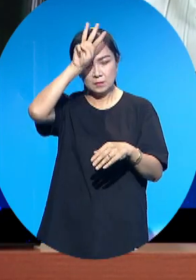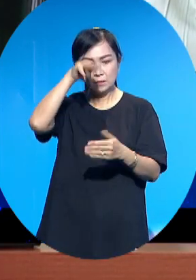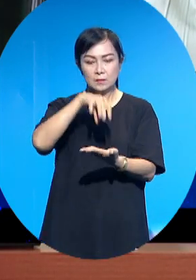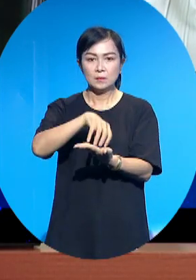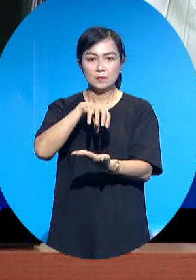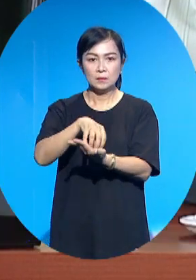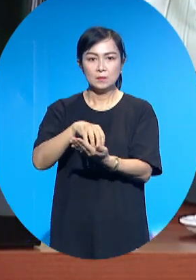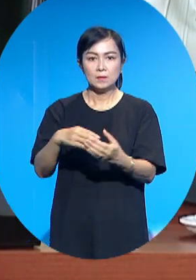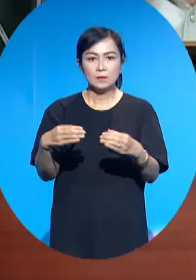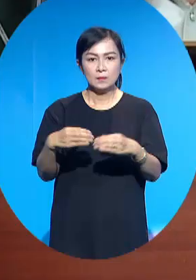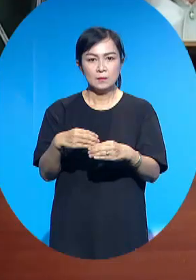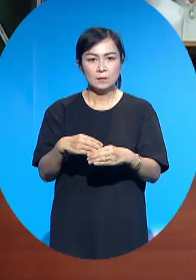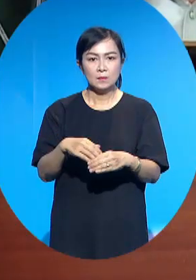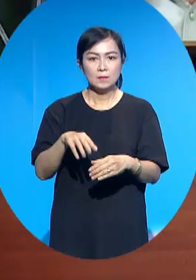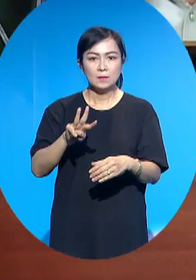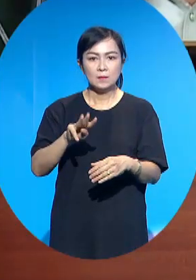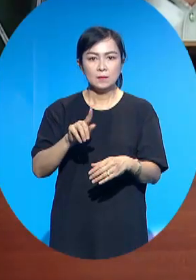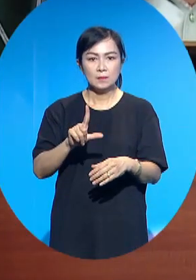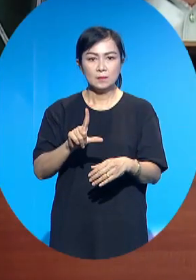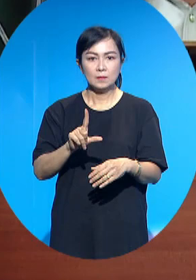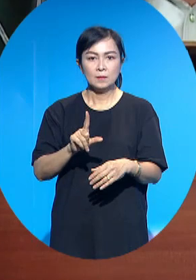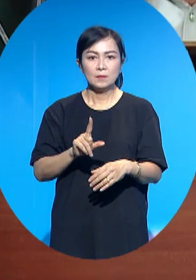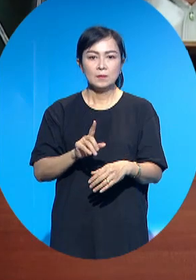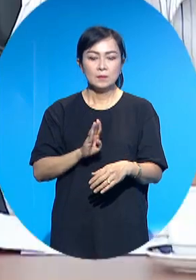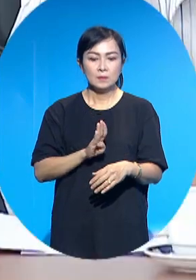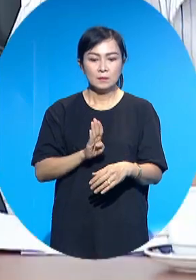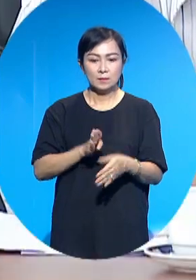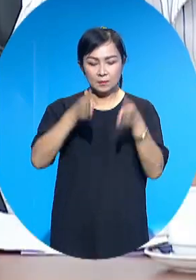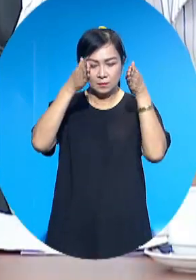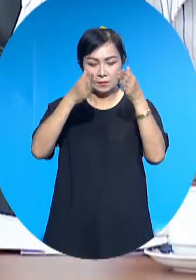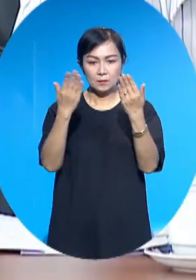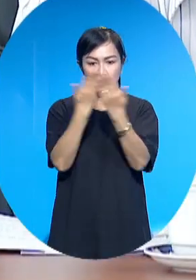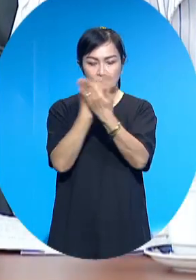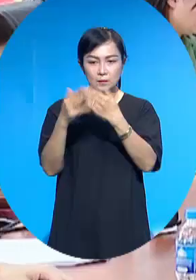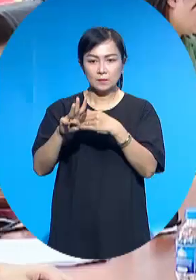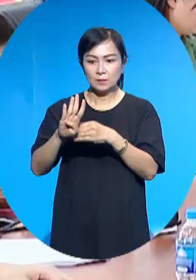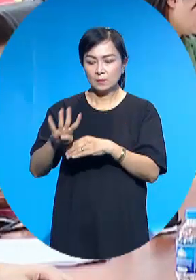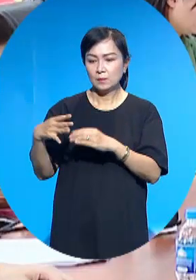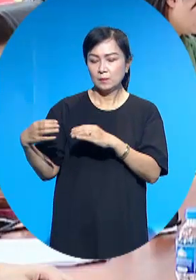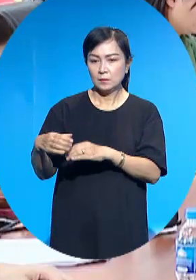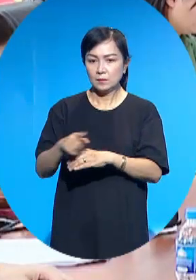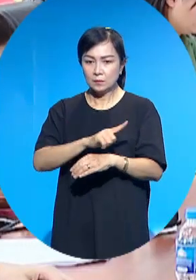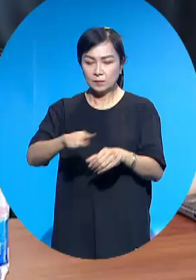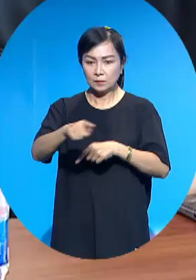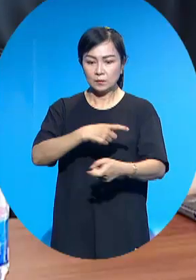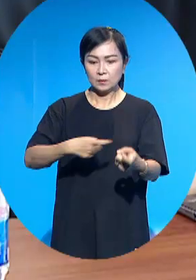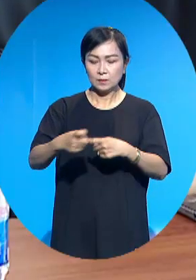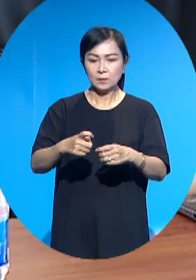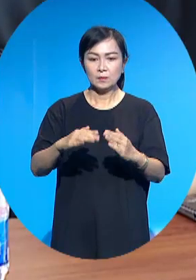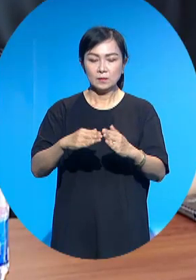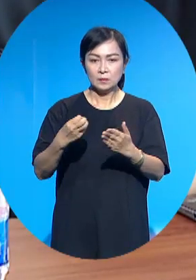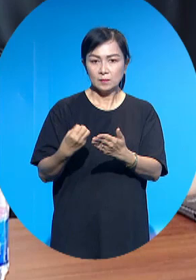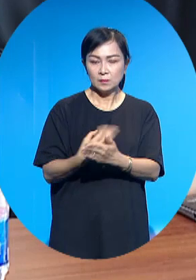phương. Đại hội dự kiến bầu 37 ủy viên ban chấp hành, đại diện cho 4 khối, khối các cơ quan chỉ đạo quản lý, khối nhà xuất